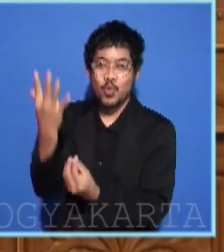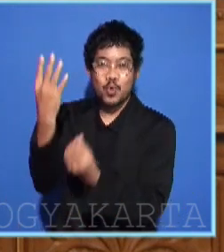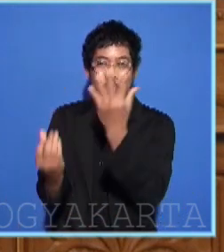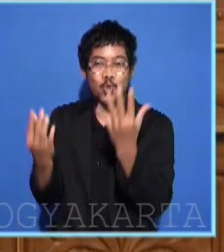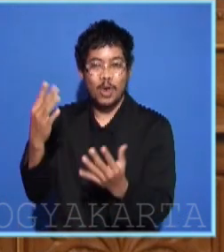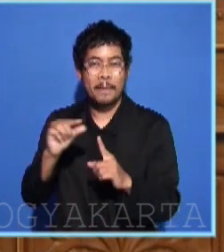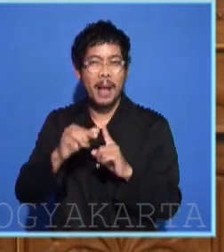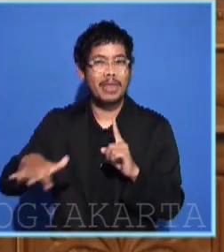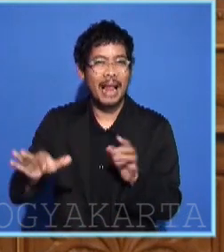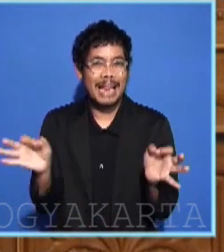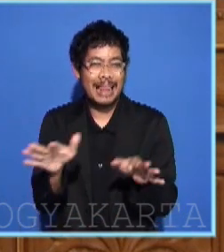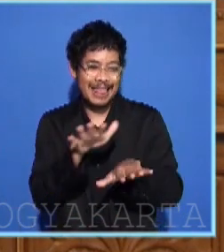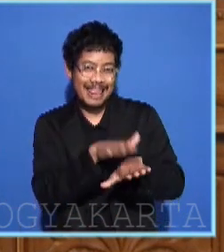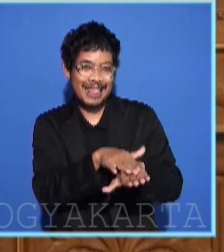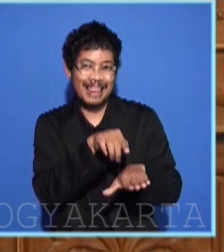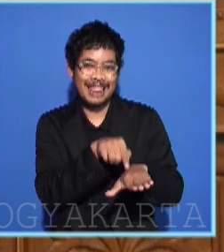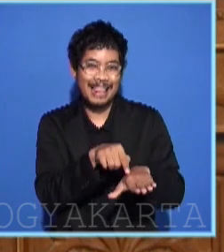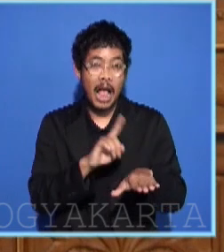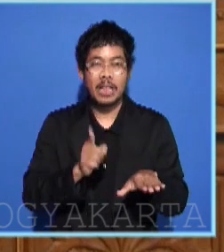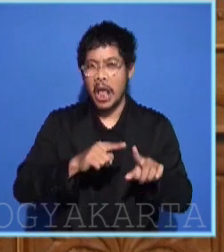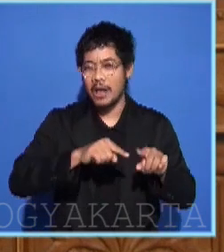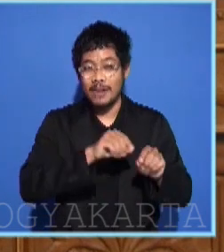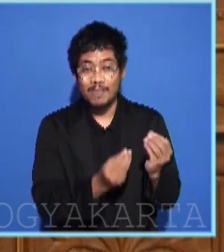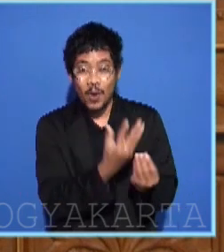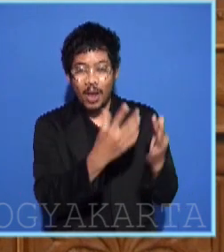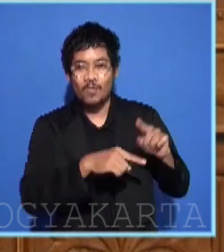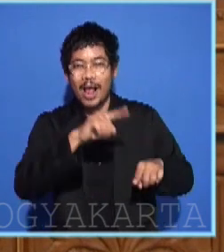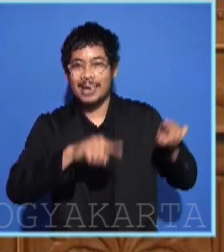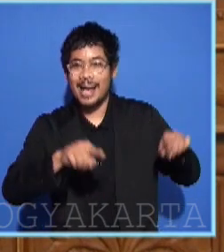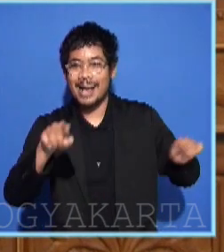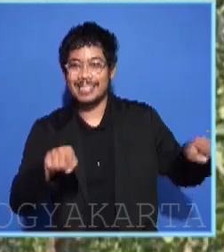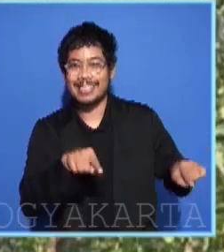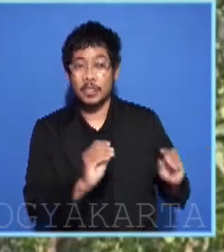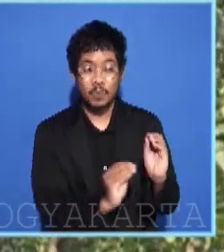moten wontenipun Man werni taneman bak Menik Kedah